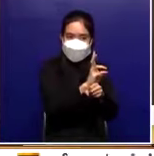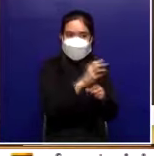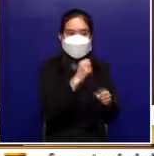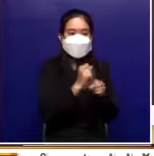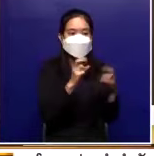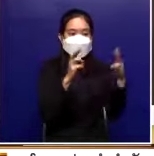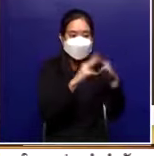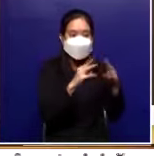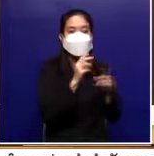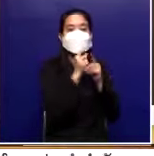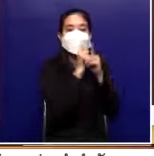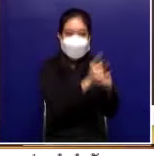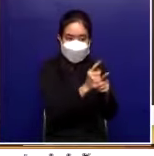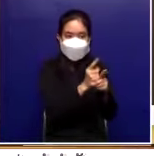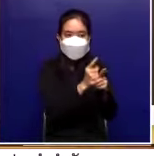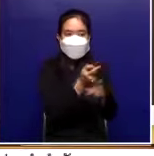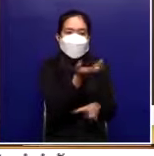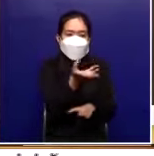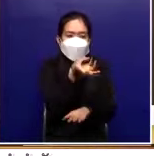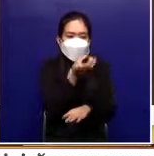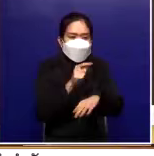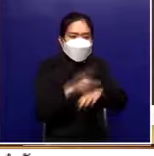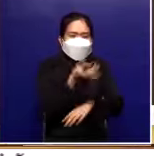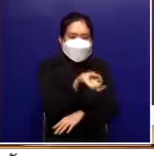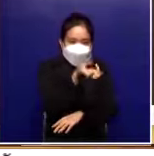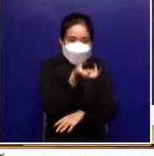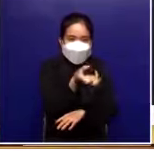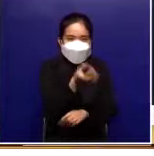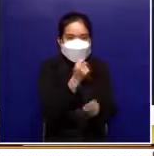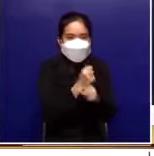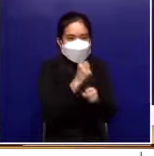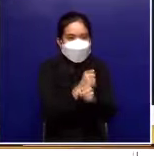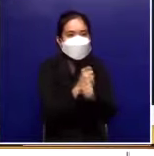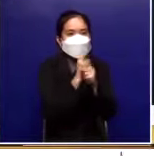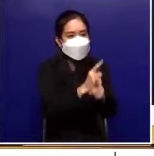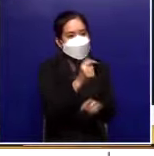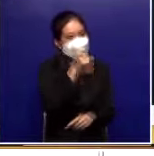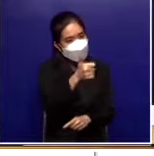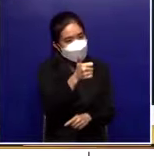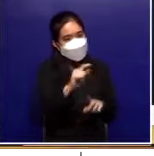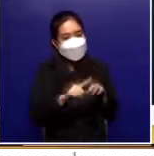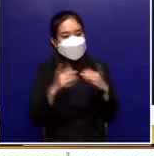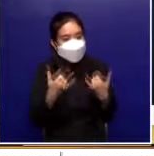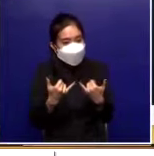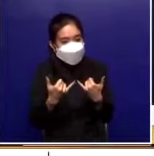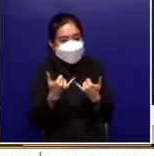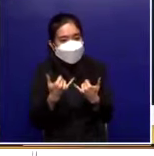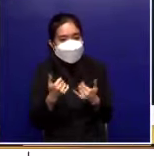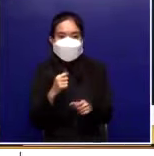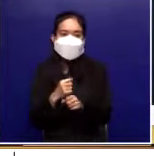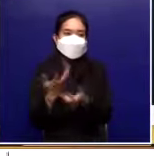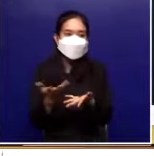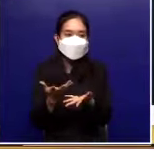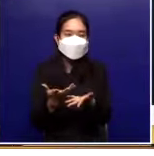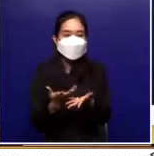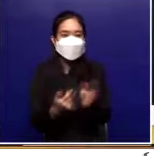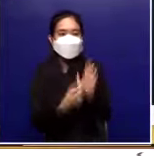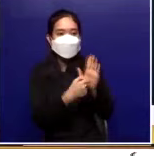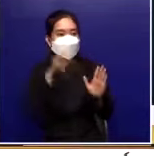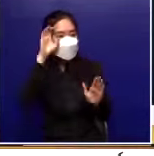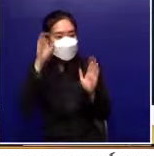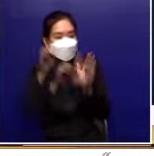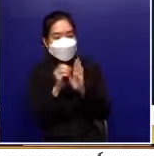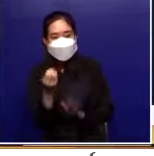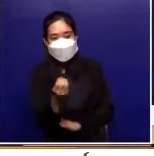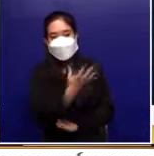แก้เอาแผ่นดินที่งดงามกลับคืนมาได้ไงท่านประธานครับเนี่ยท่านประธานเนี่ยเห็นไหมฮะกราฟิกนี่ขึ้นแล้ว7ปีใช้ภ